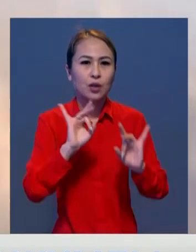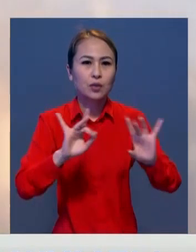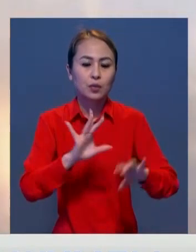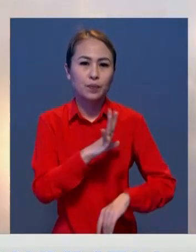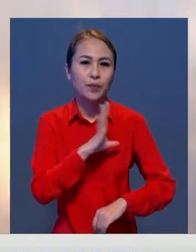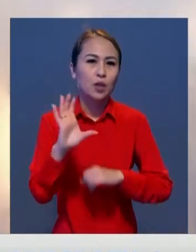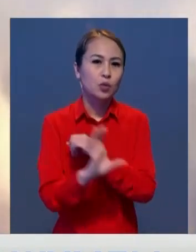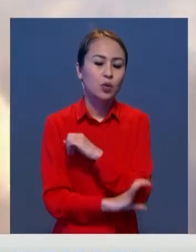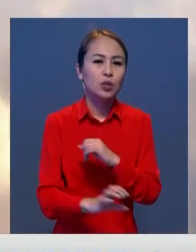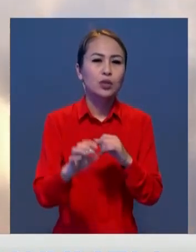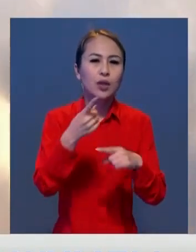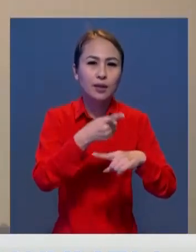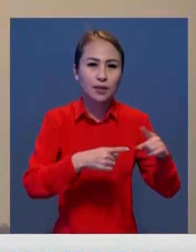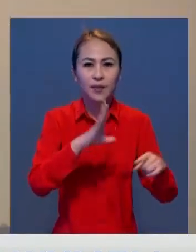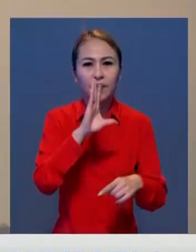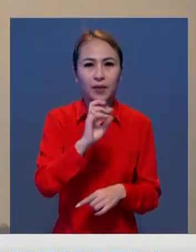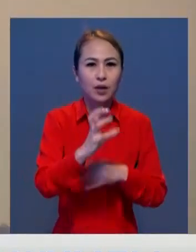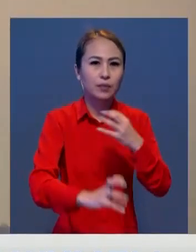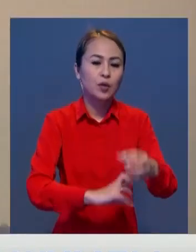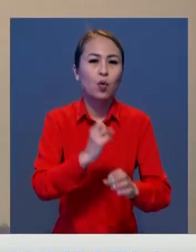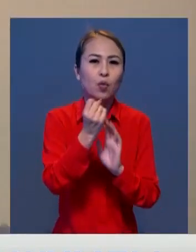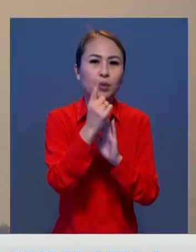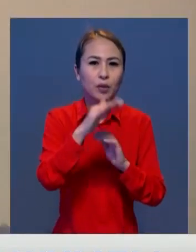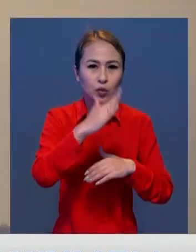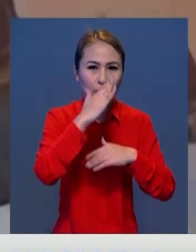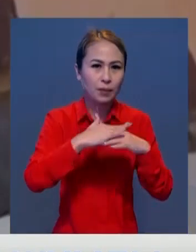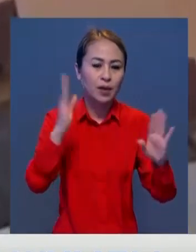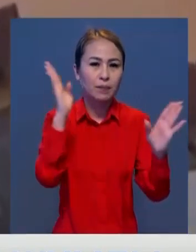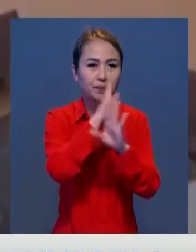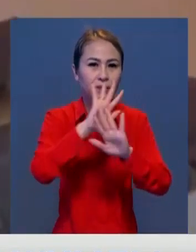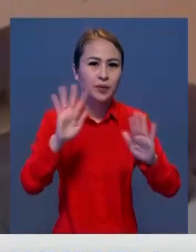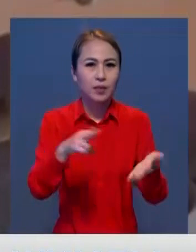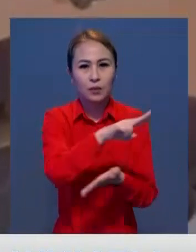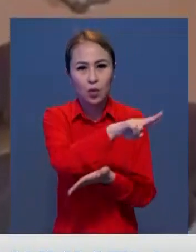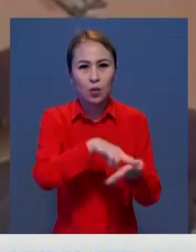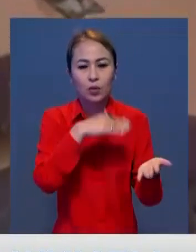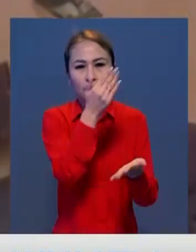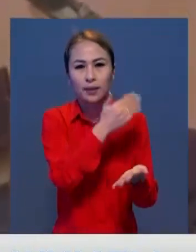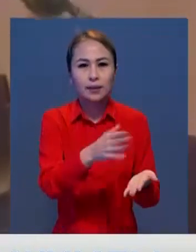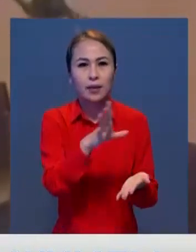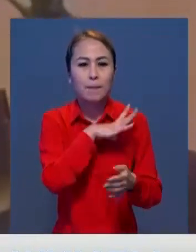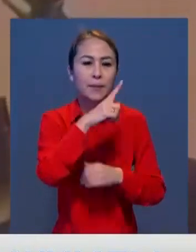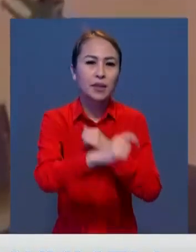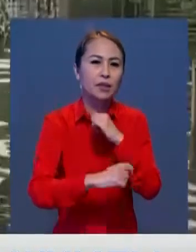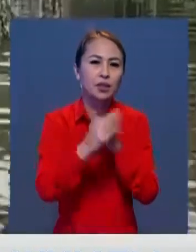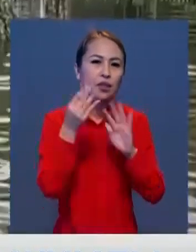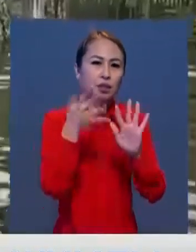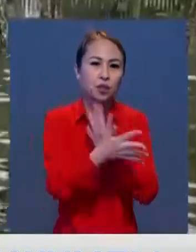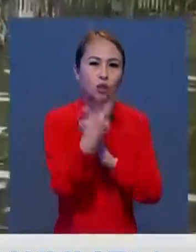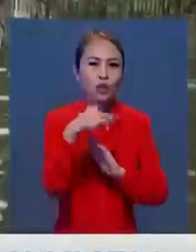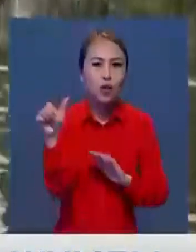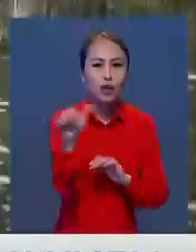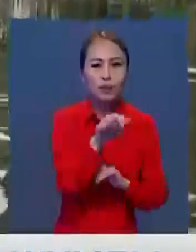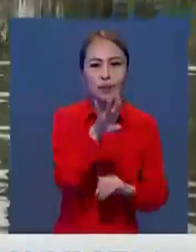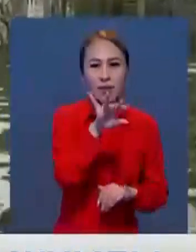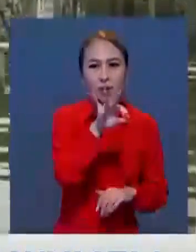айтуынша, соңғы жарты ғасырда әлемде 11 мыңға жуық табиғат апат тіркеліпті. Олардан келтірілген материалдық шығын 3,5 триллион